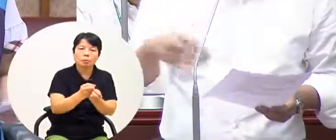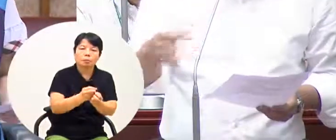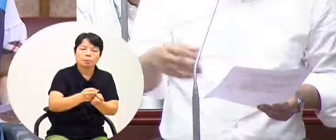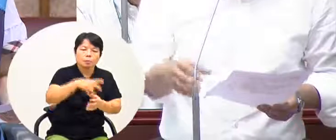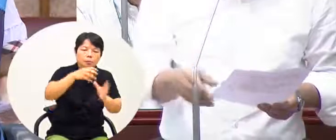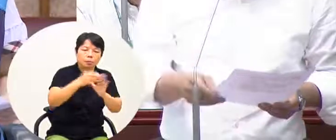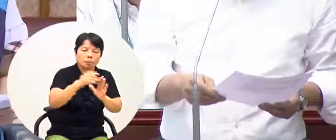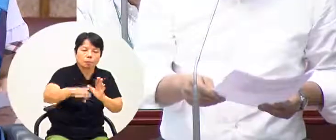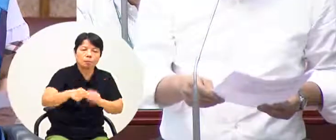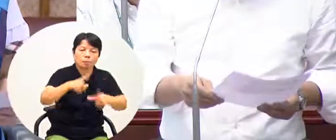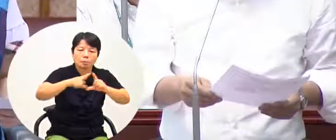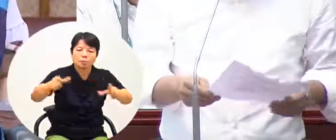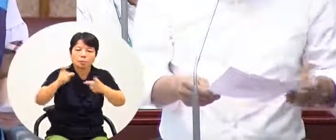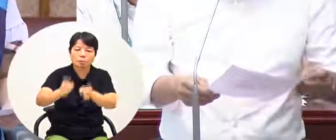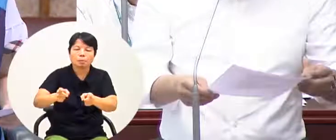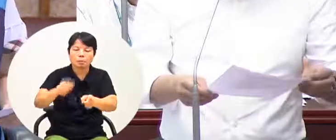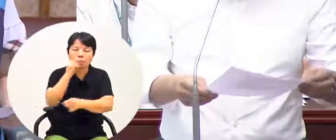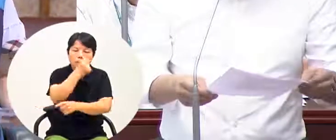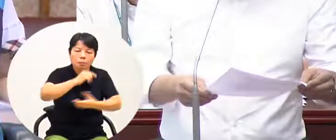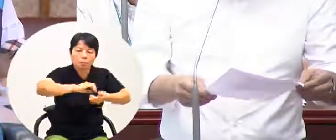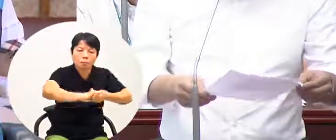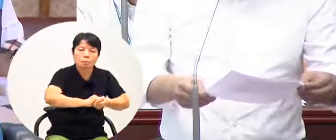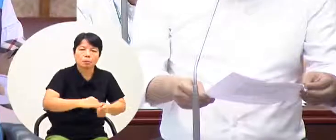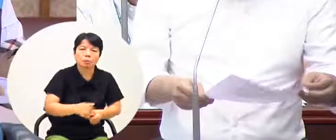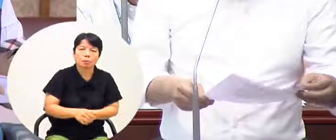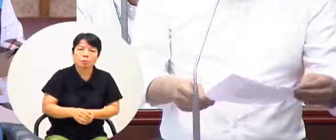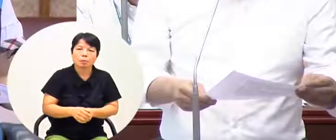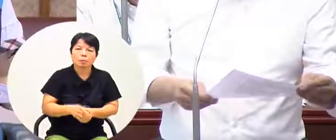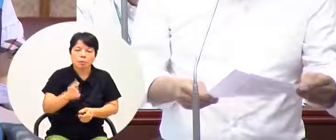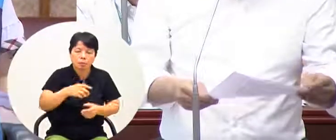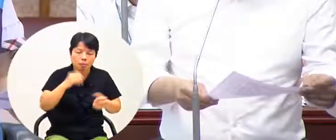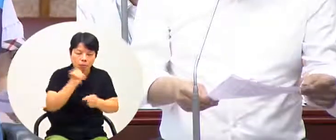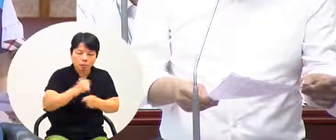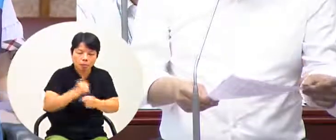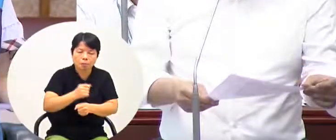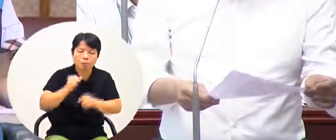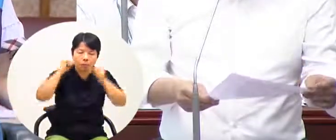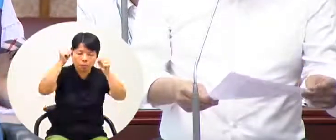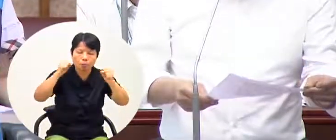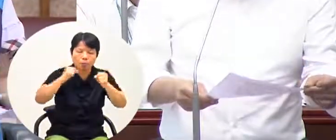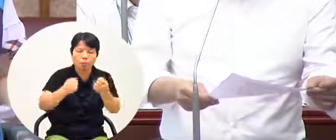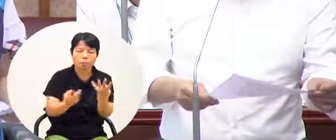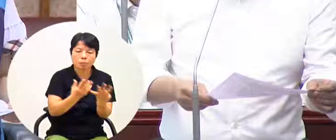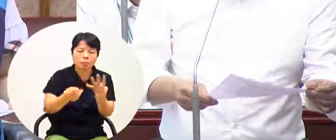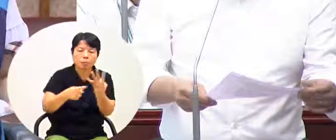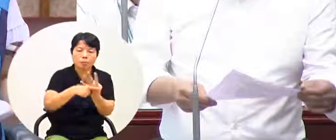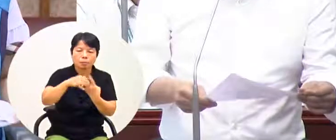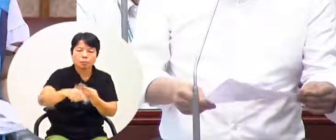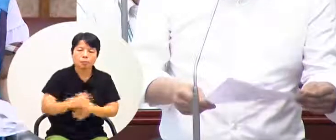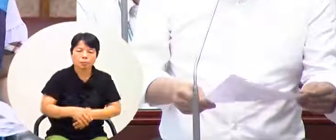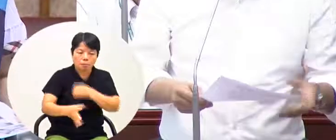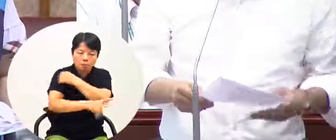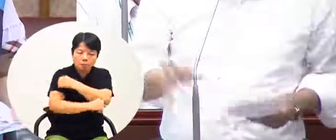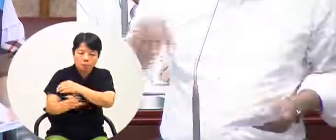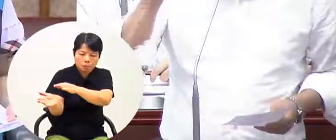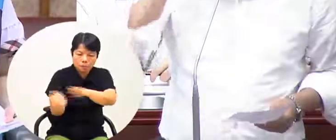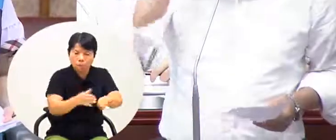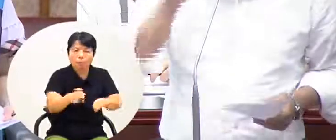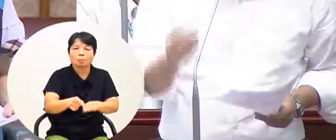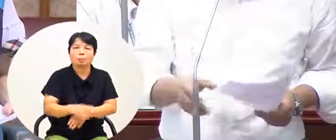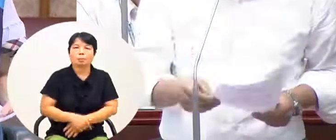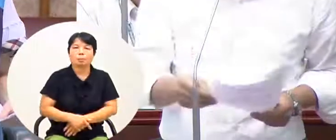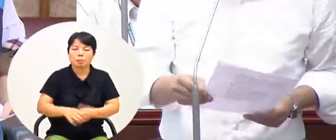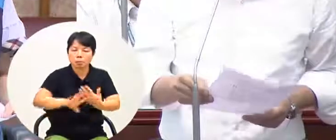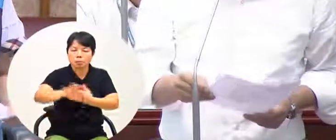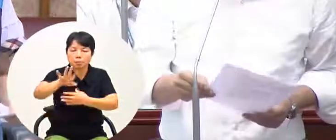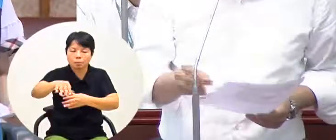就制造运动的这些产业。那除了这些基地以外，像我们都发局，其实我们今年当然是我们规模是比